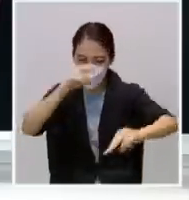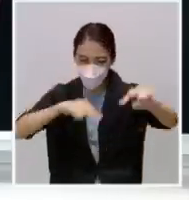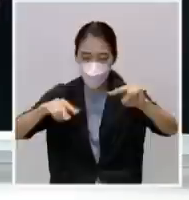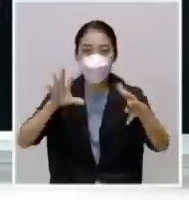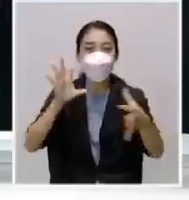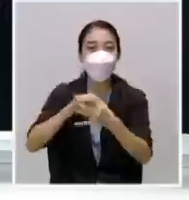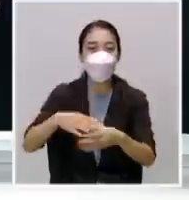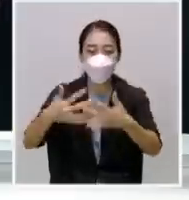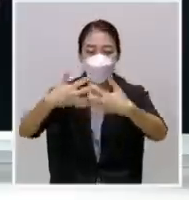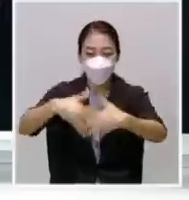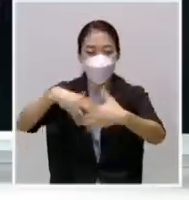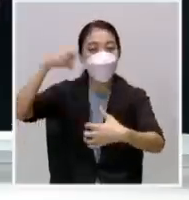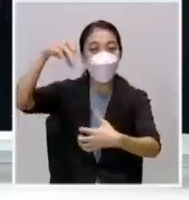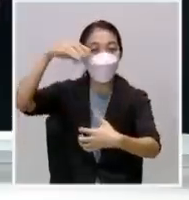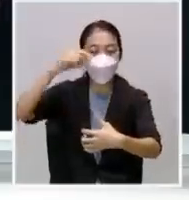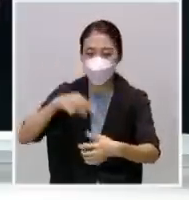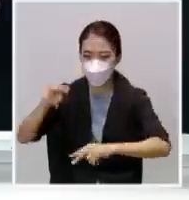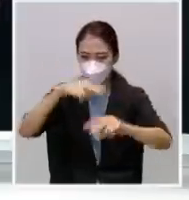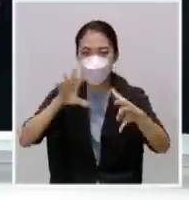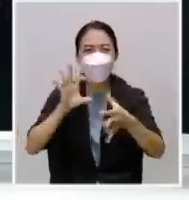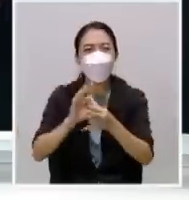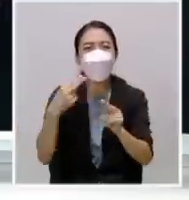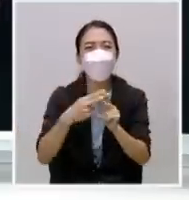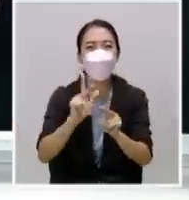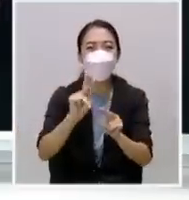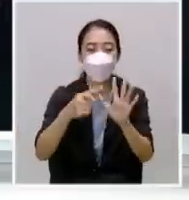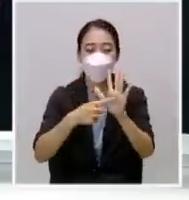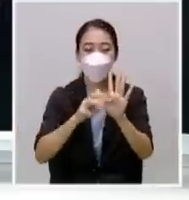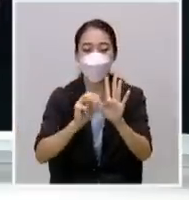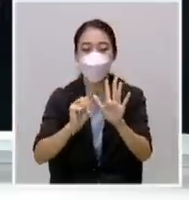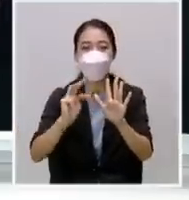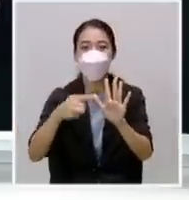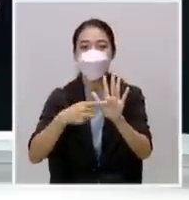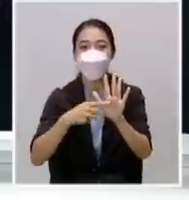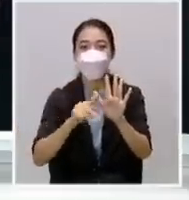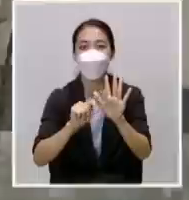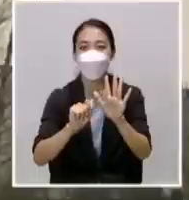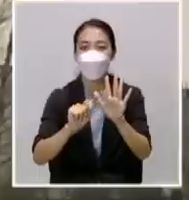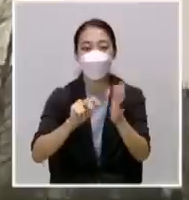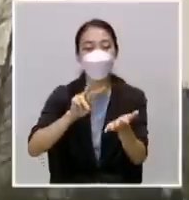าพรังสีพบว่าปรับเพิ่มขึ้นมาจากช่วงเวลาปกติประมาณ20เท่าค่ะ